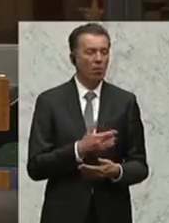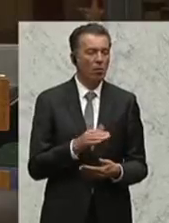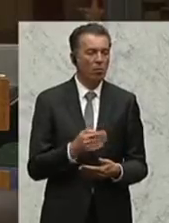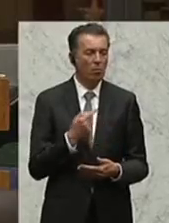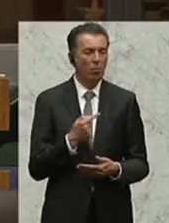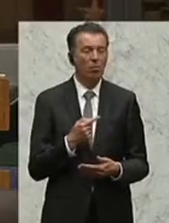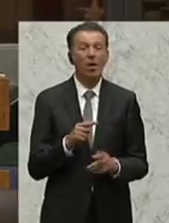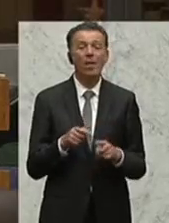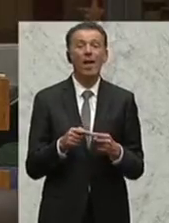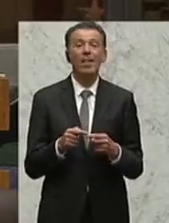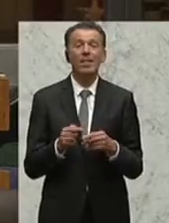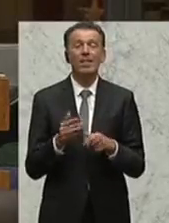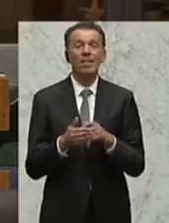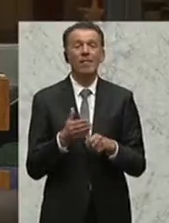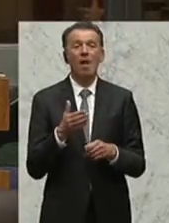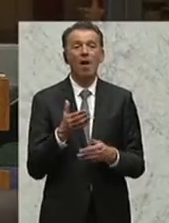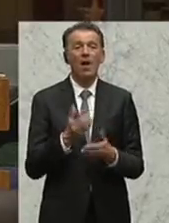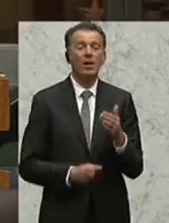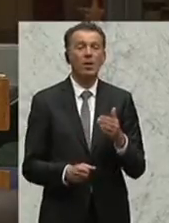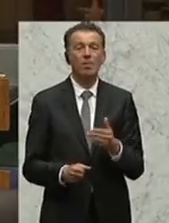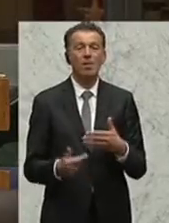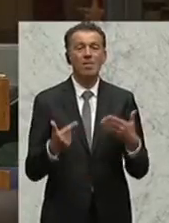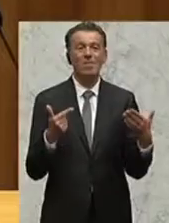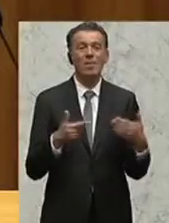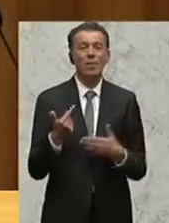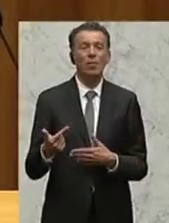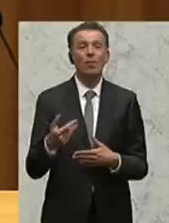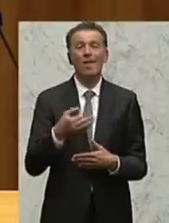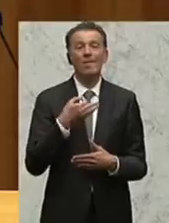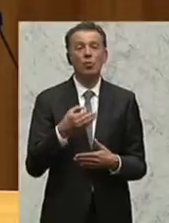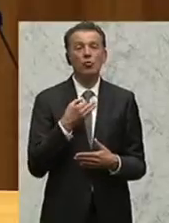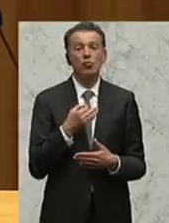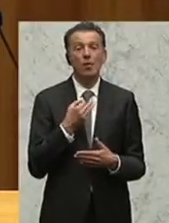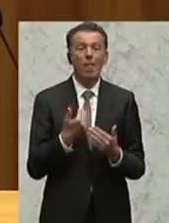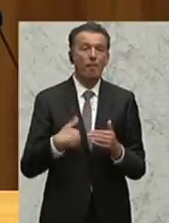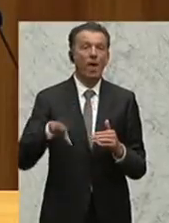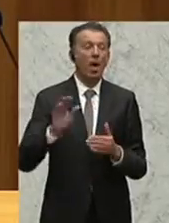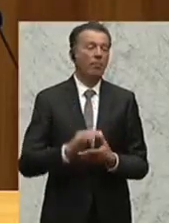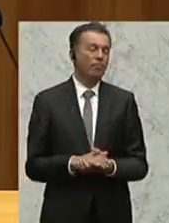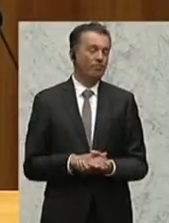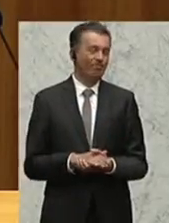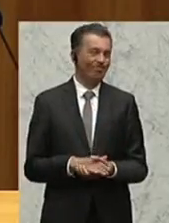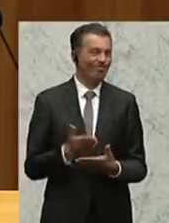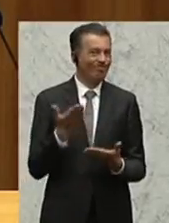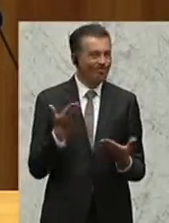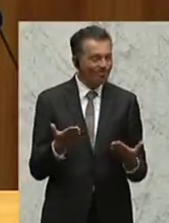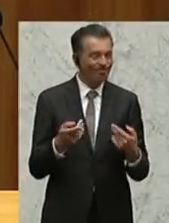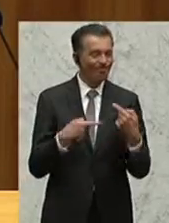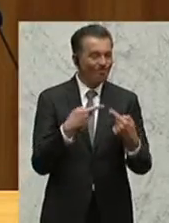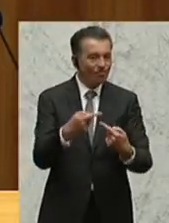Stimmen Vorsprung bei dieser Stichwahl. Meine Damen und Herren, einer solchen